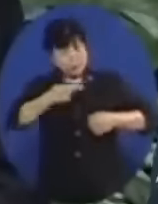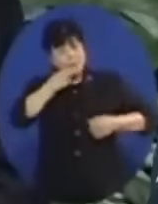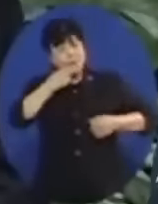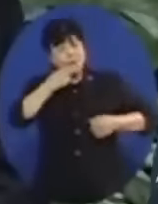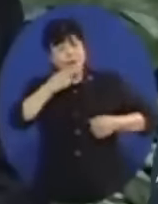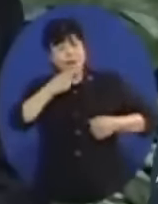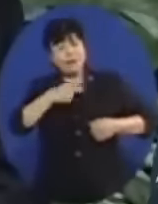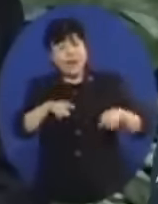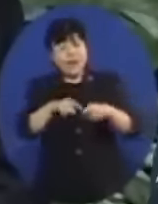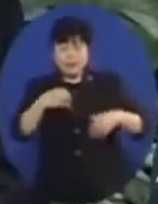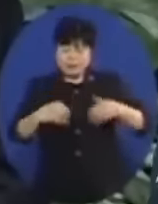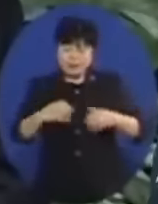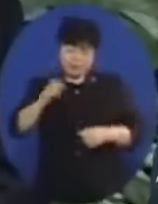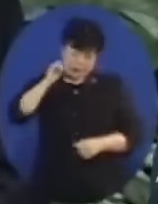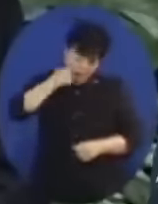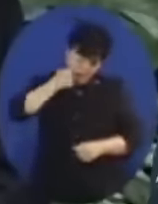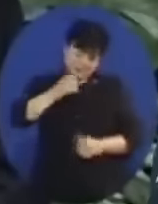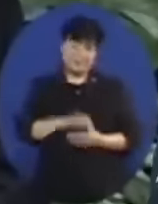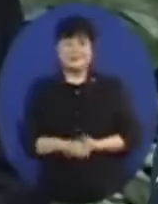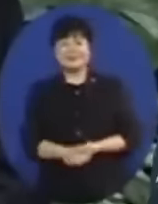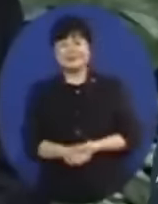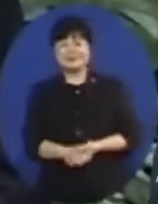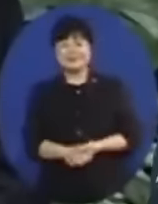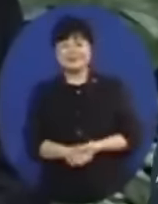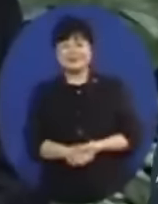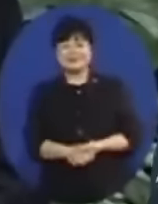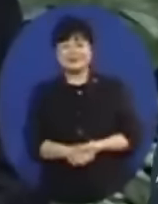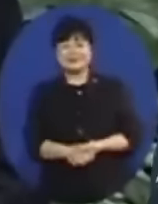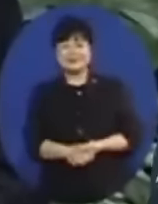같이 기뻐해 주기가 힘들다는 것입니다.